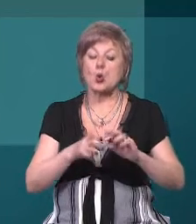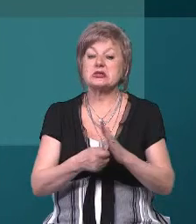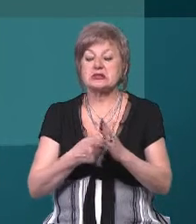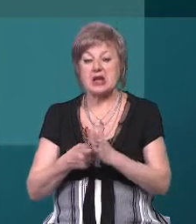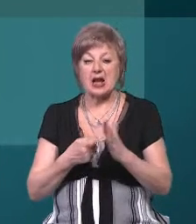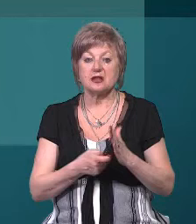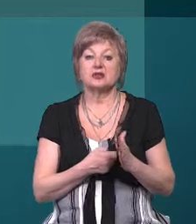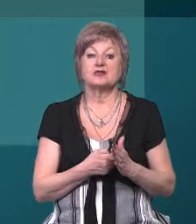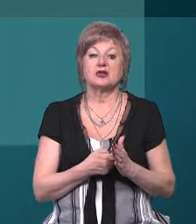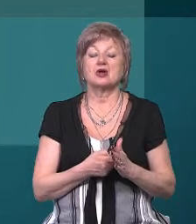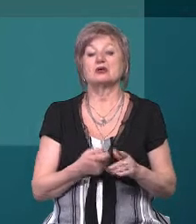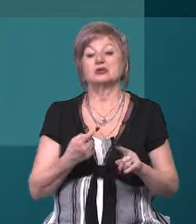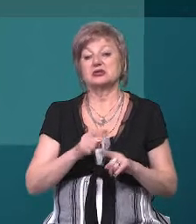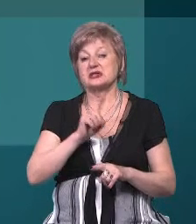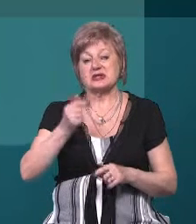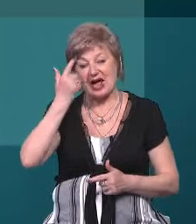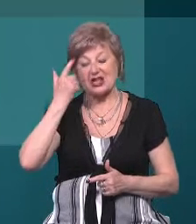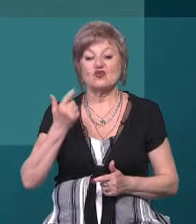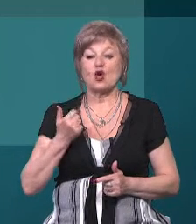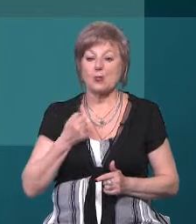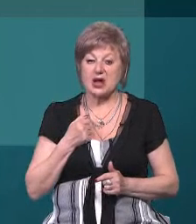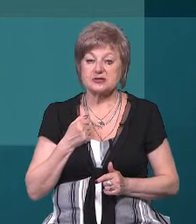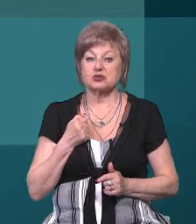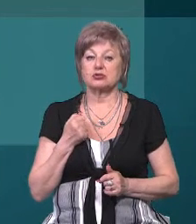обох сторін. За інформацією,